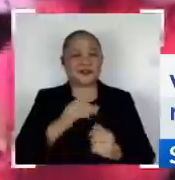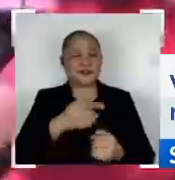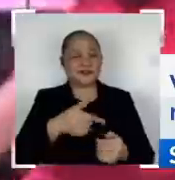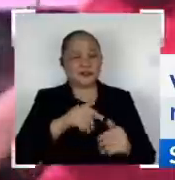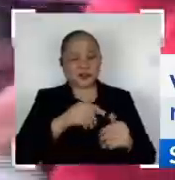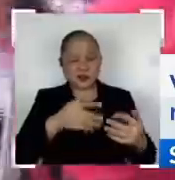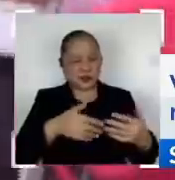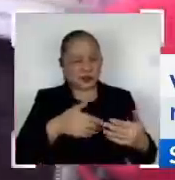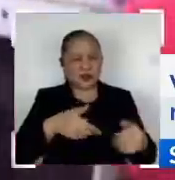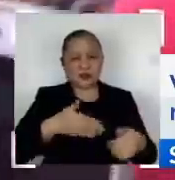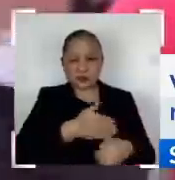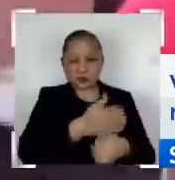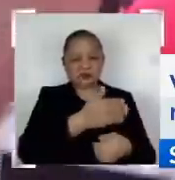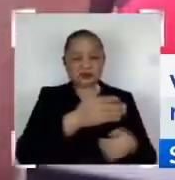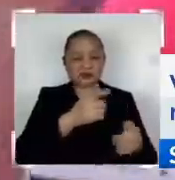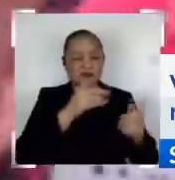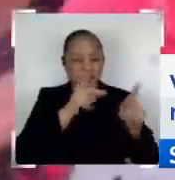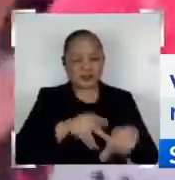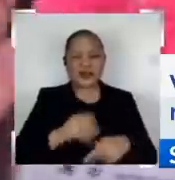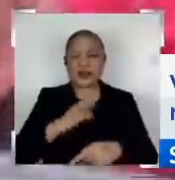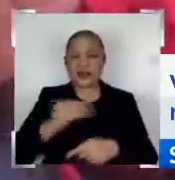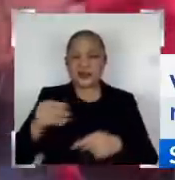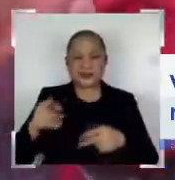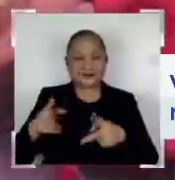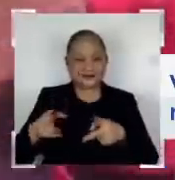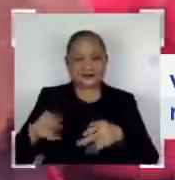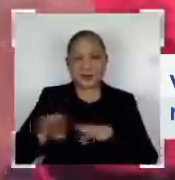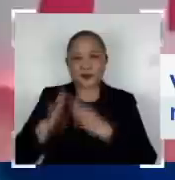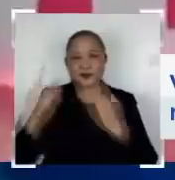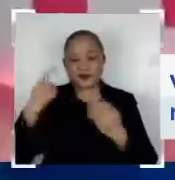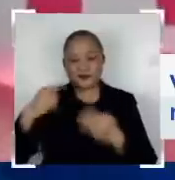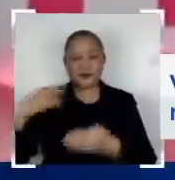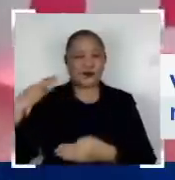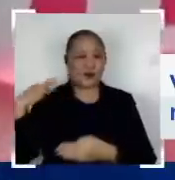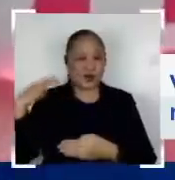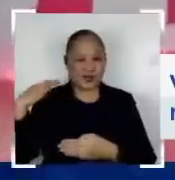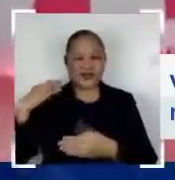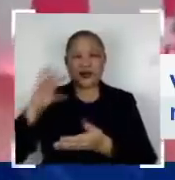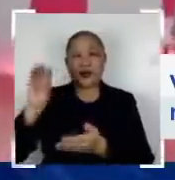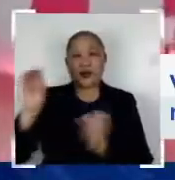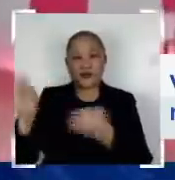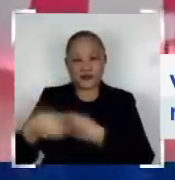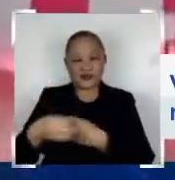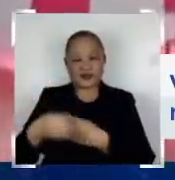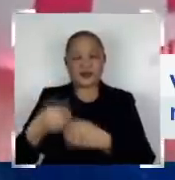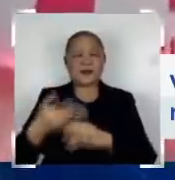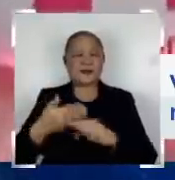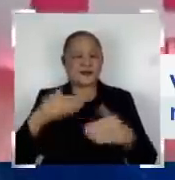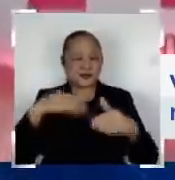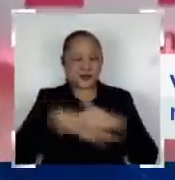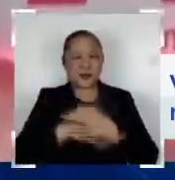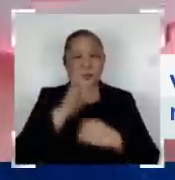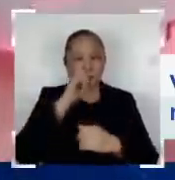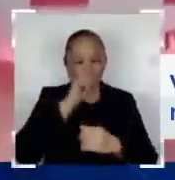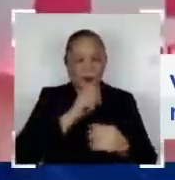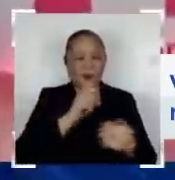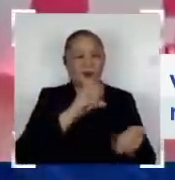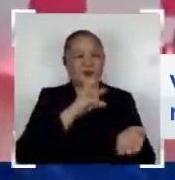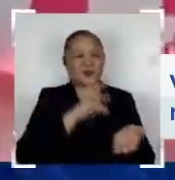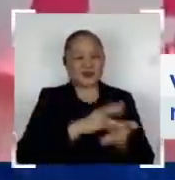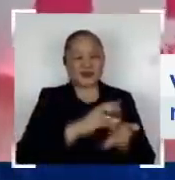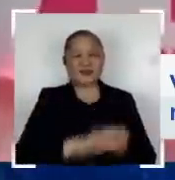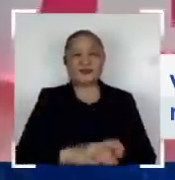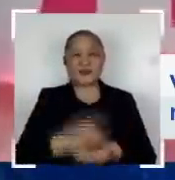at pumunta rin sa ribbon cutting ng isang volunteer headquarters bago pumunta sa lumang munisipyo ng Bulan. Muling nagpaalala si Robredo sa